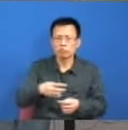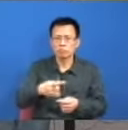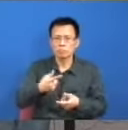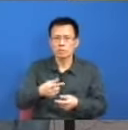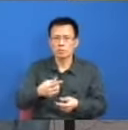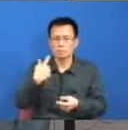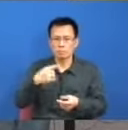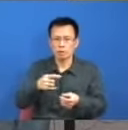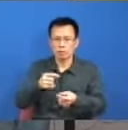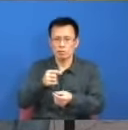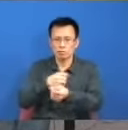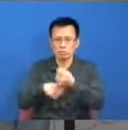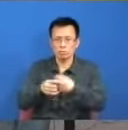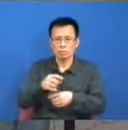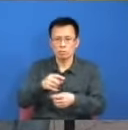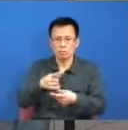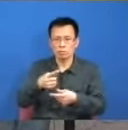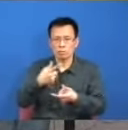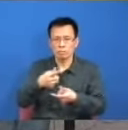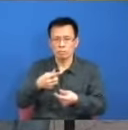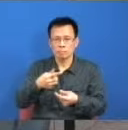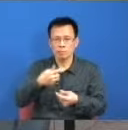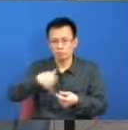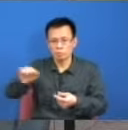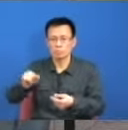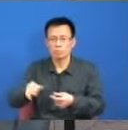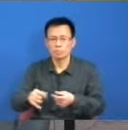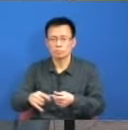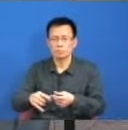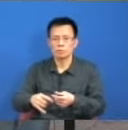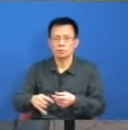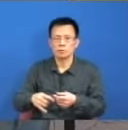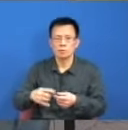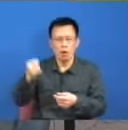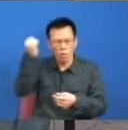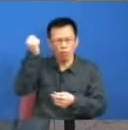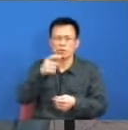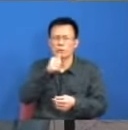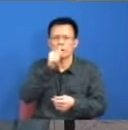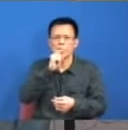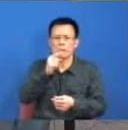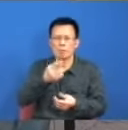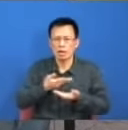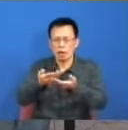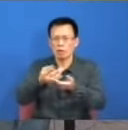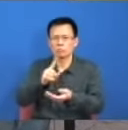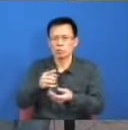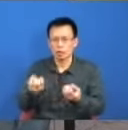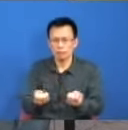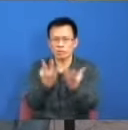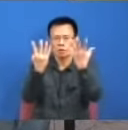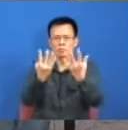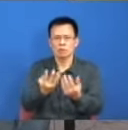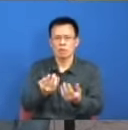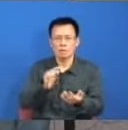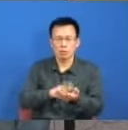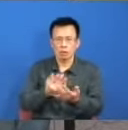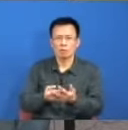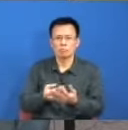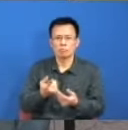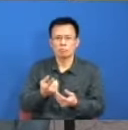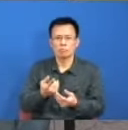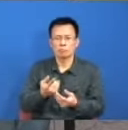咗個圈，睇下有冇啲細嘅。就俾佢走先啊嘛，因為我好難同佢家長交代噶嘛，都有咩事嘅時候。咁點知佢就話